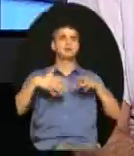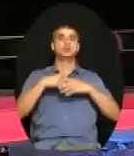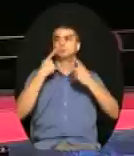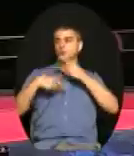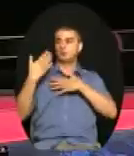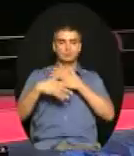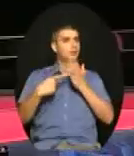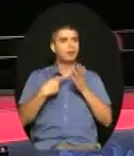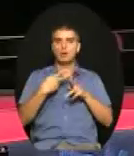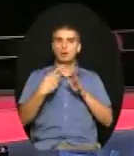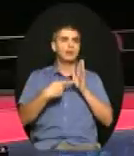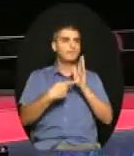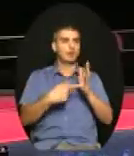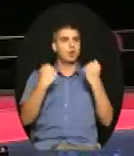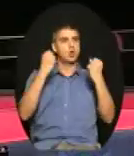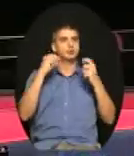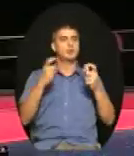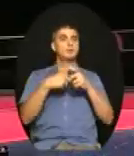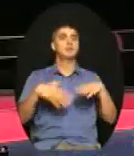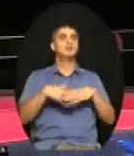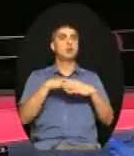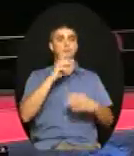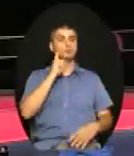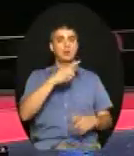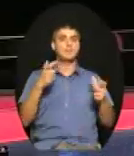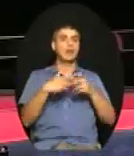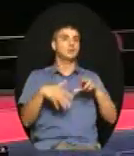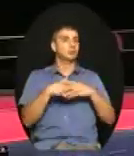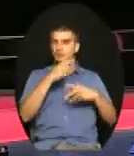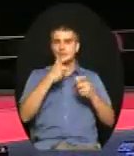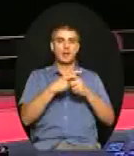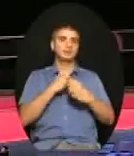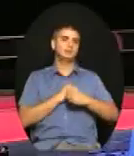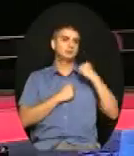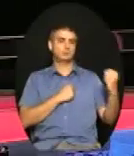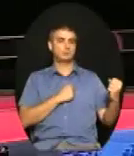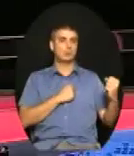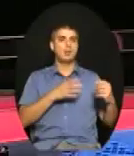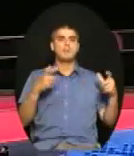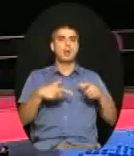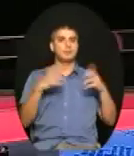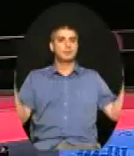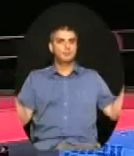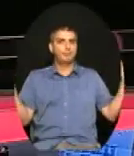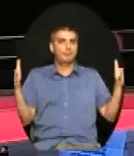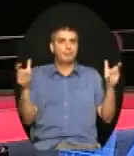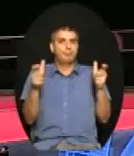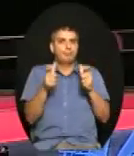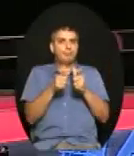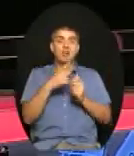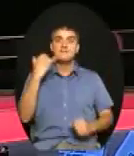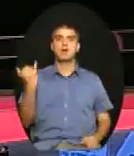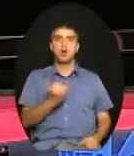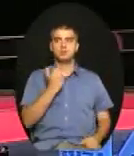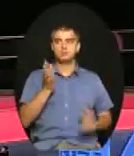בשנים האחרונות, כי זה רק מראה את כוחה של מחנה השלום. מה שהם קוראים מחנה השלום זה בעצם מחנה השמאל, מחנה שהולך ומצטמצם, וכל